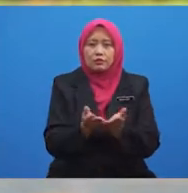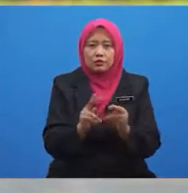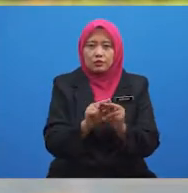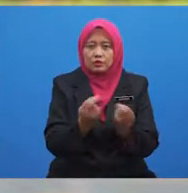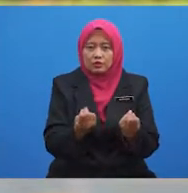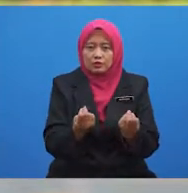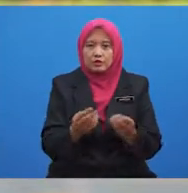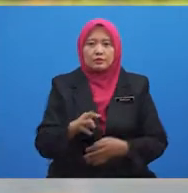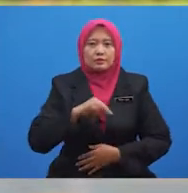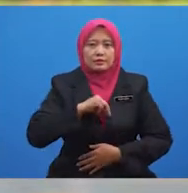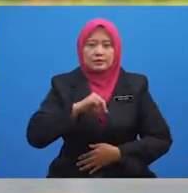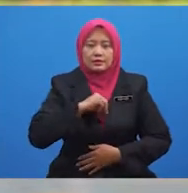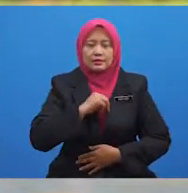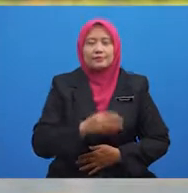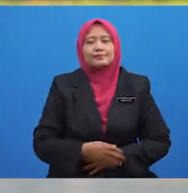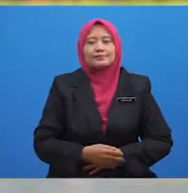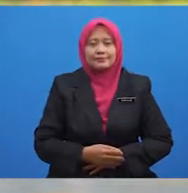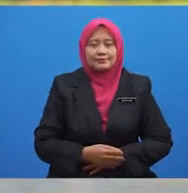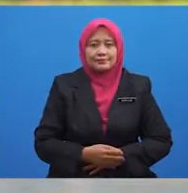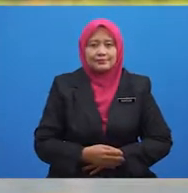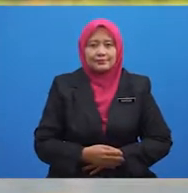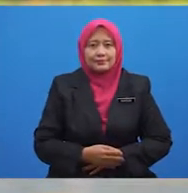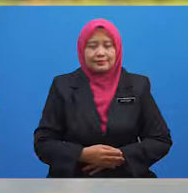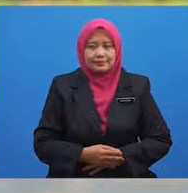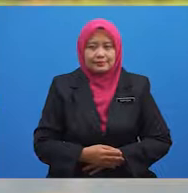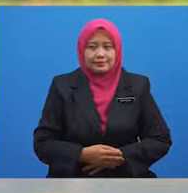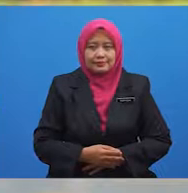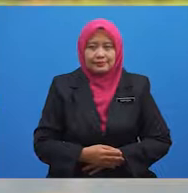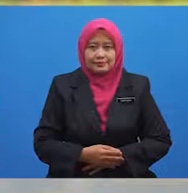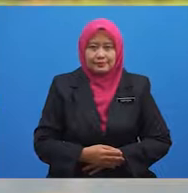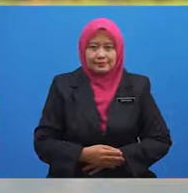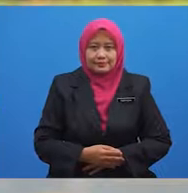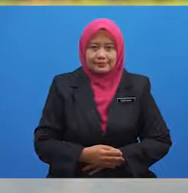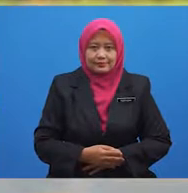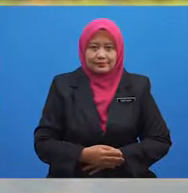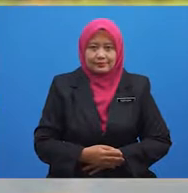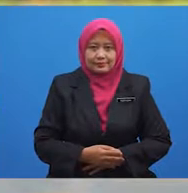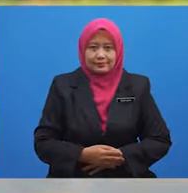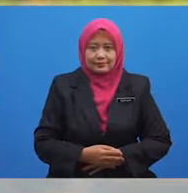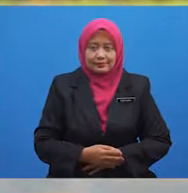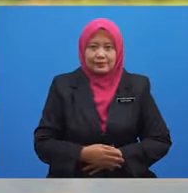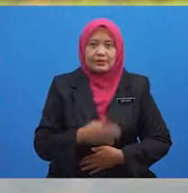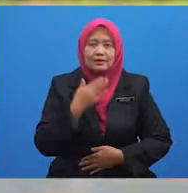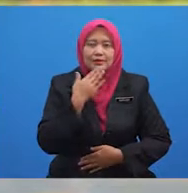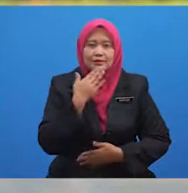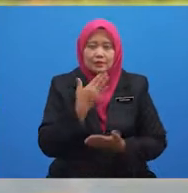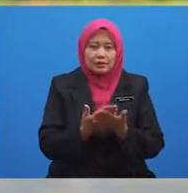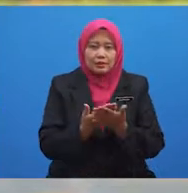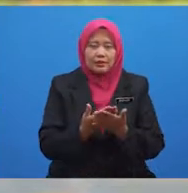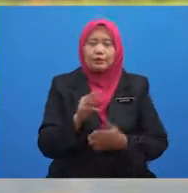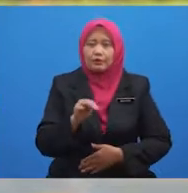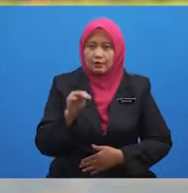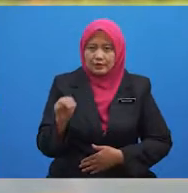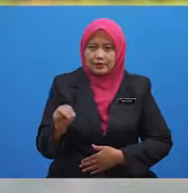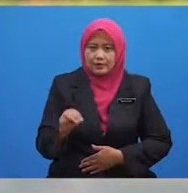akan bermula pada muka surat 90 sehingga muka surat 103. Baiklah murid-murid, jom kita